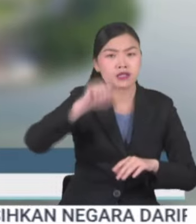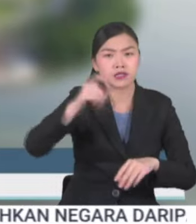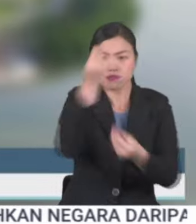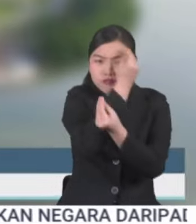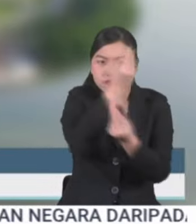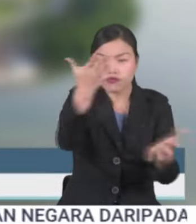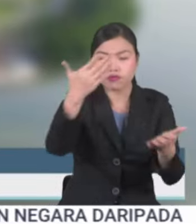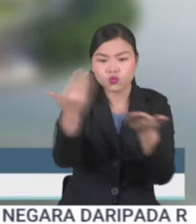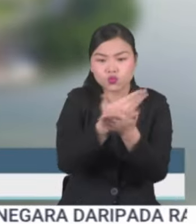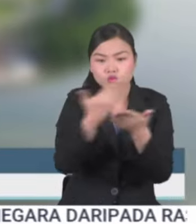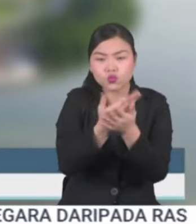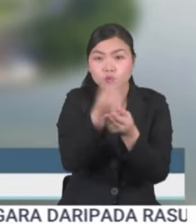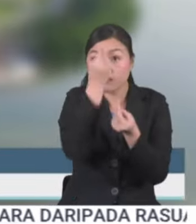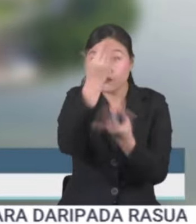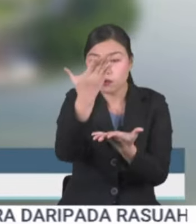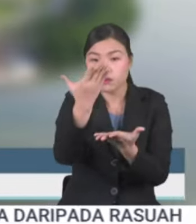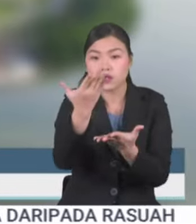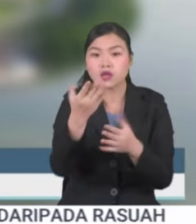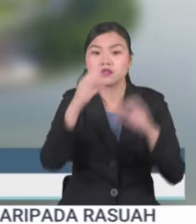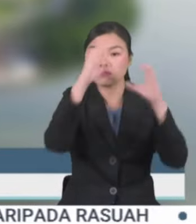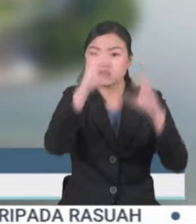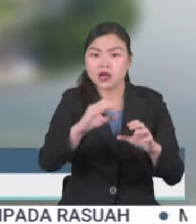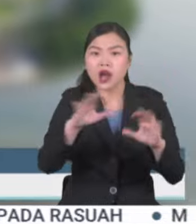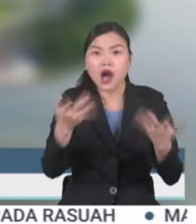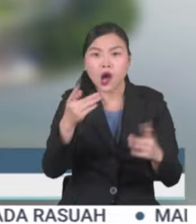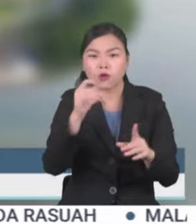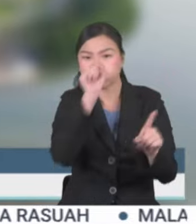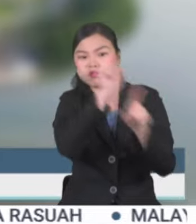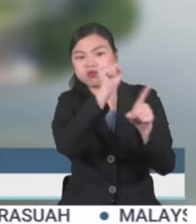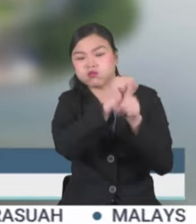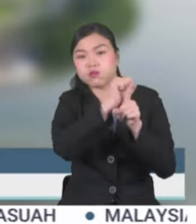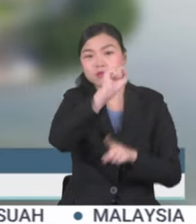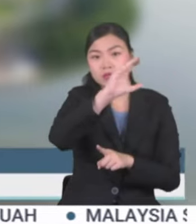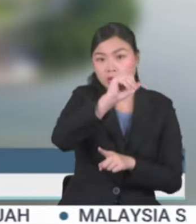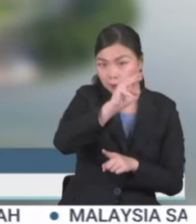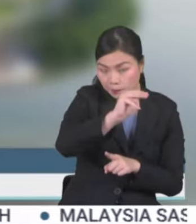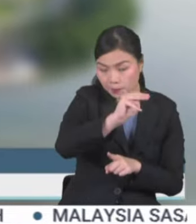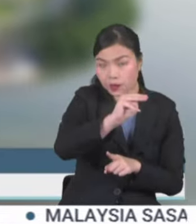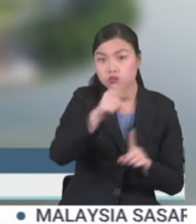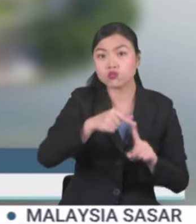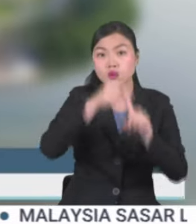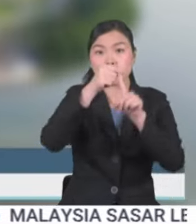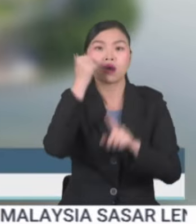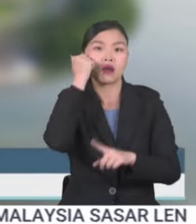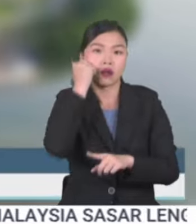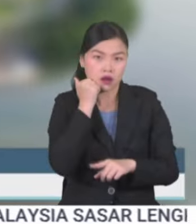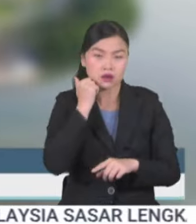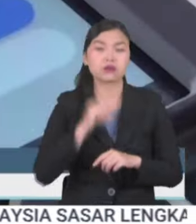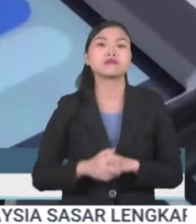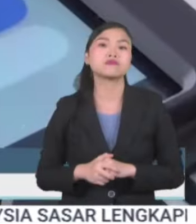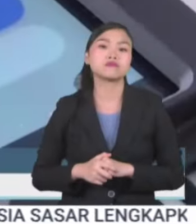maklumat terkini dan modus oper Pan talian khususnya kepada warga